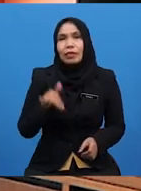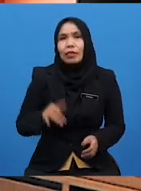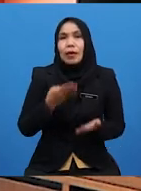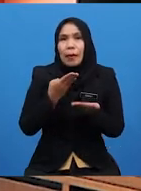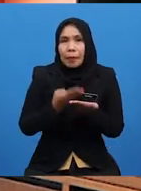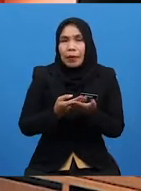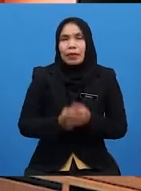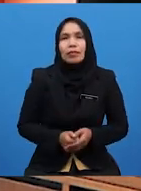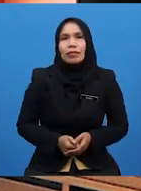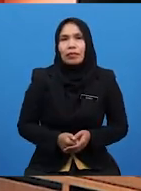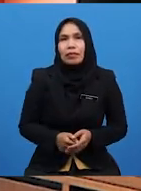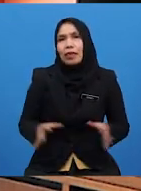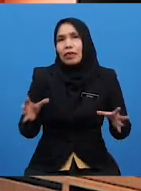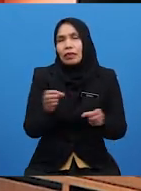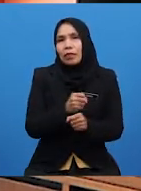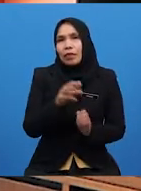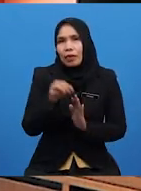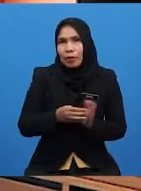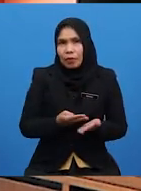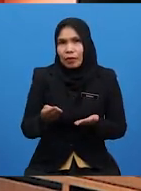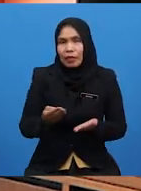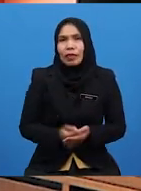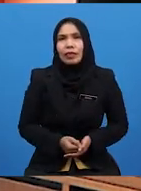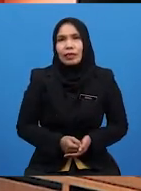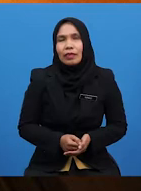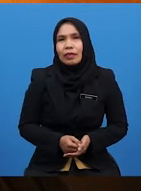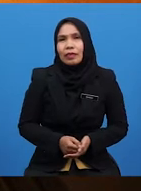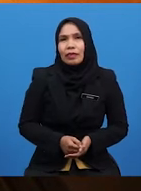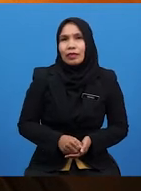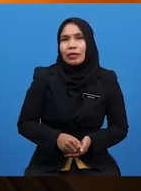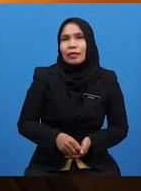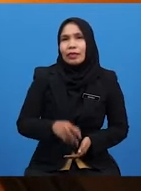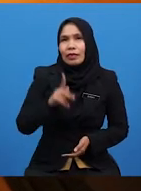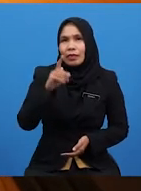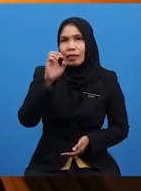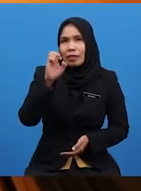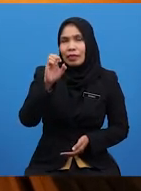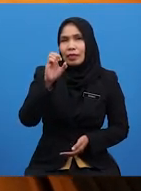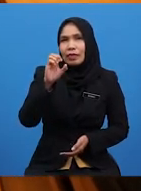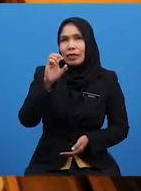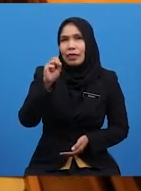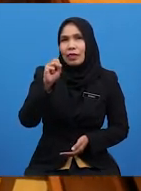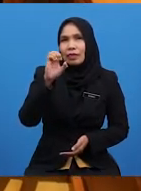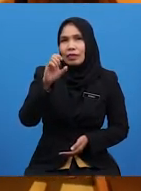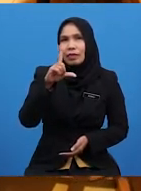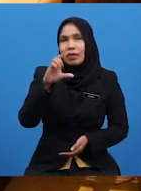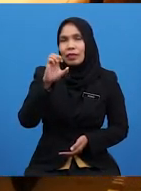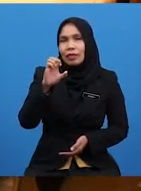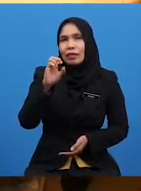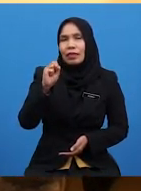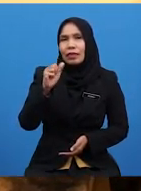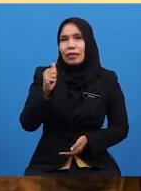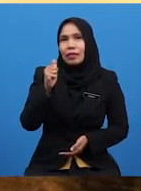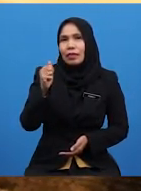ruang yaitu ruang yang kecil akan kelihatan lebih besar dan selesai dalam konteks perancangan